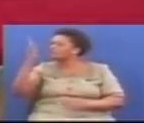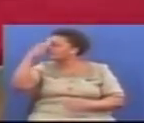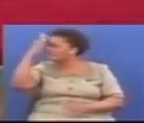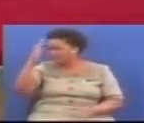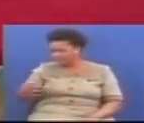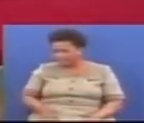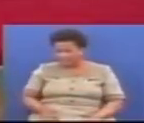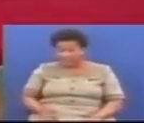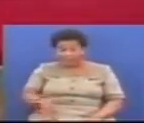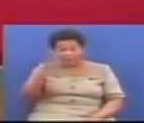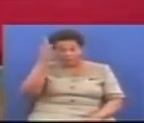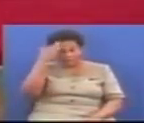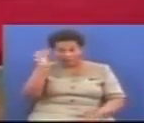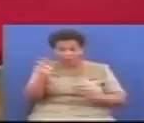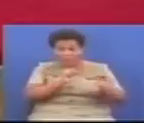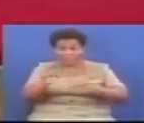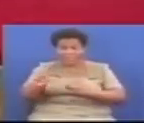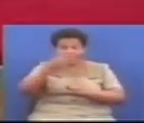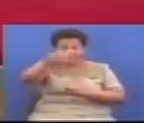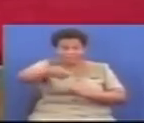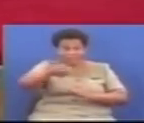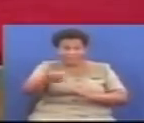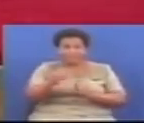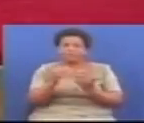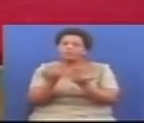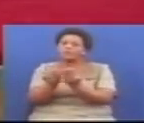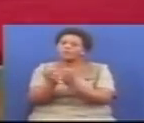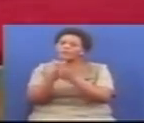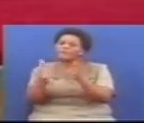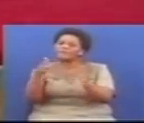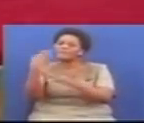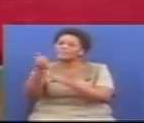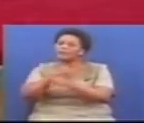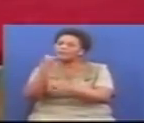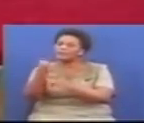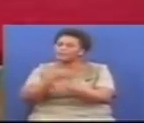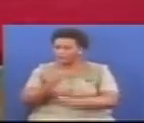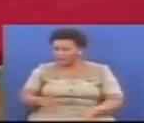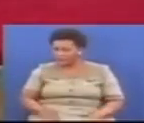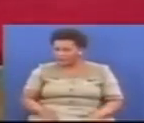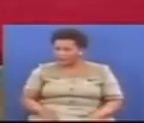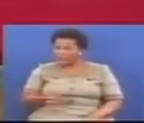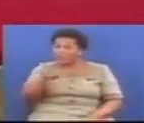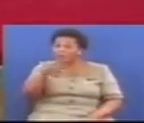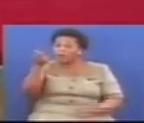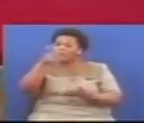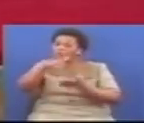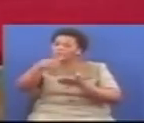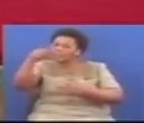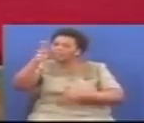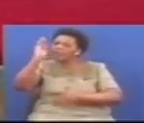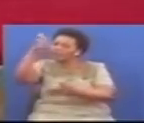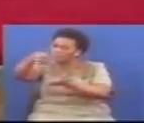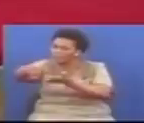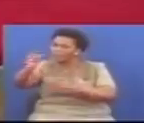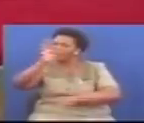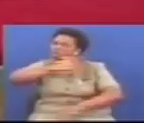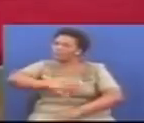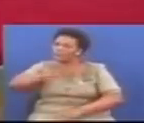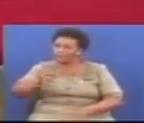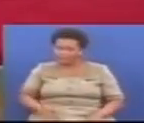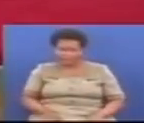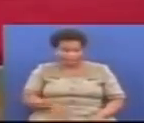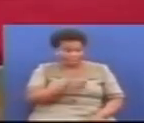wanaajiriwa na serikali. Na nimeeleza kwenye jibu la msingi Mheshimiwa Spika ni kwamba malipo ya wenye viti wa mitaa na wenye viti wa vijiji na wajumbe